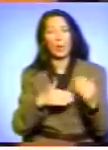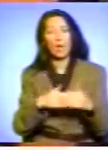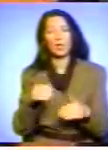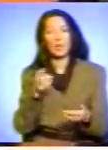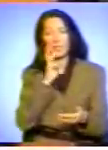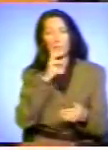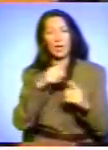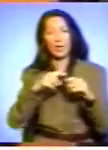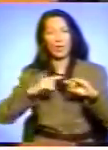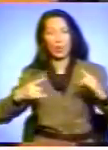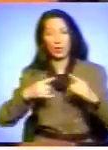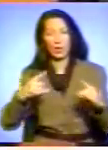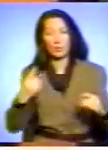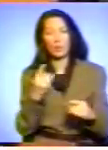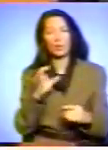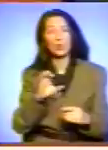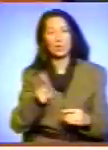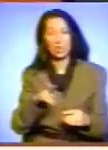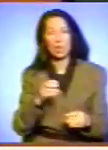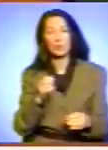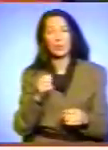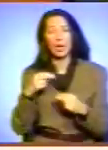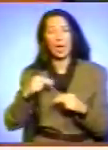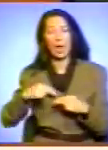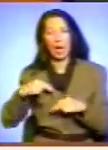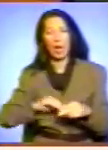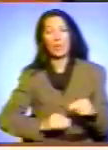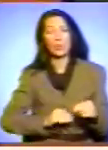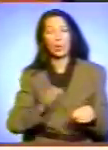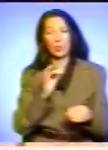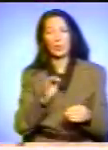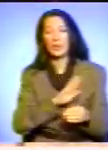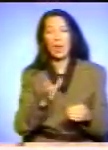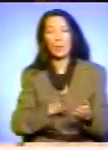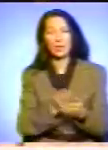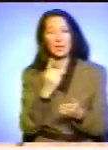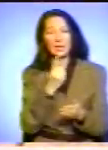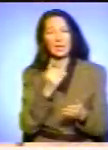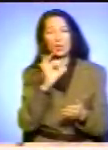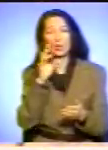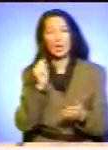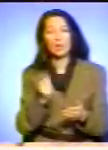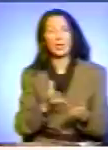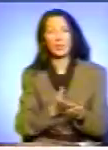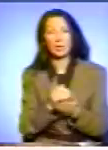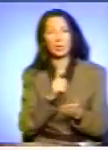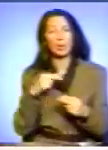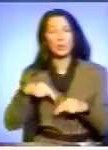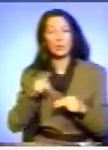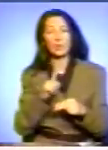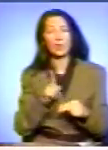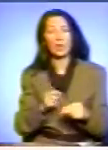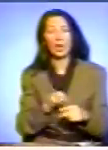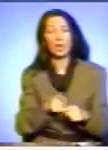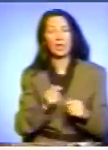1 січня роботодавці отримують право не платити протягом року єдиний соціальний внесок за працівників, які прийшли з біржі праці. Роботодавець